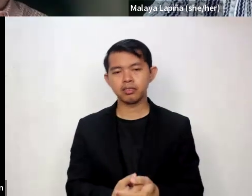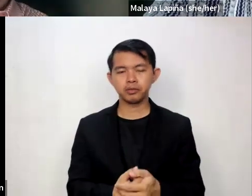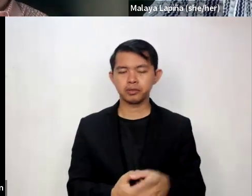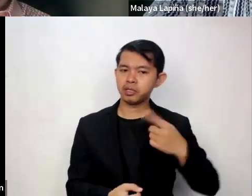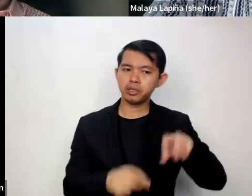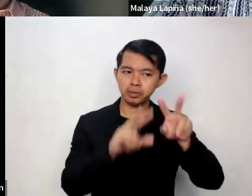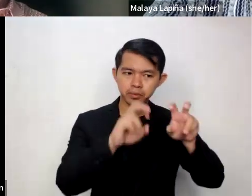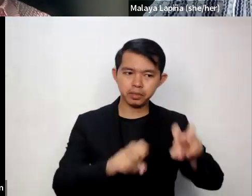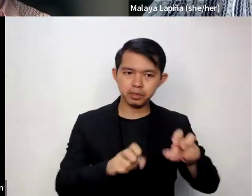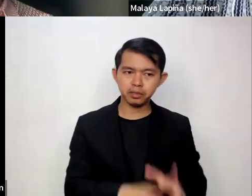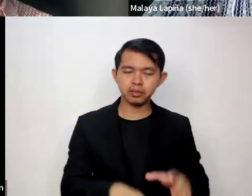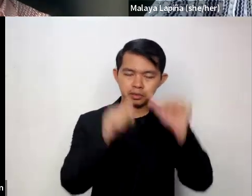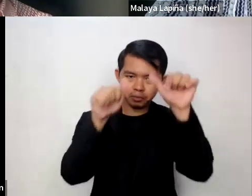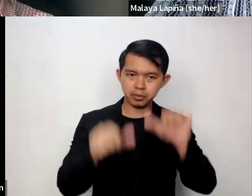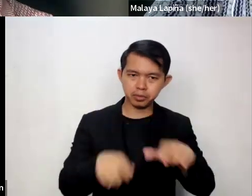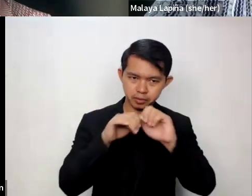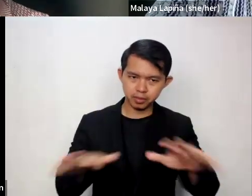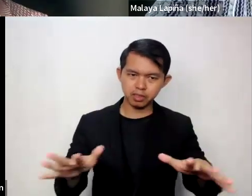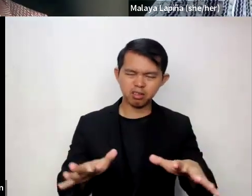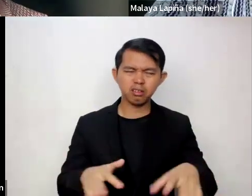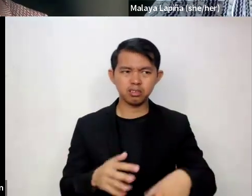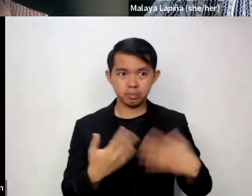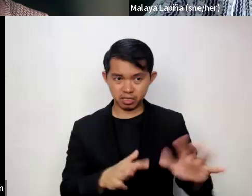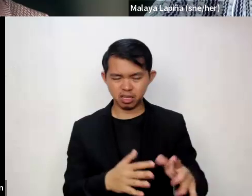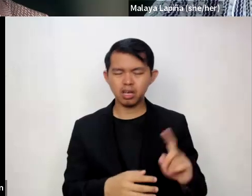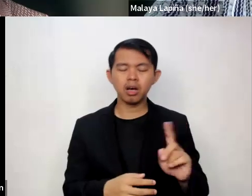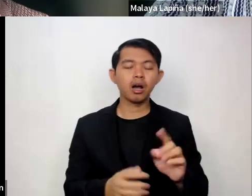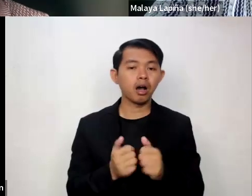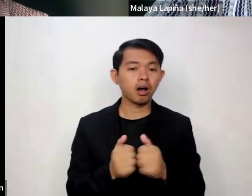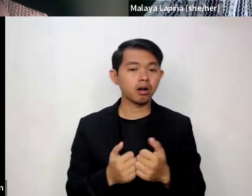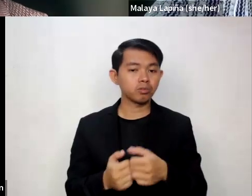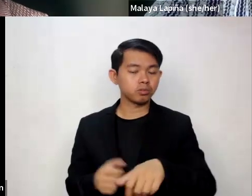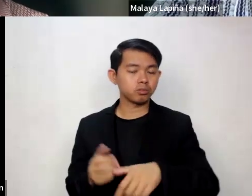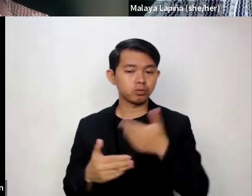bilang mga academics, no? Anong mangyayari doon sa